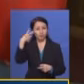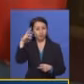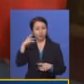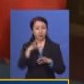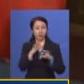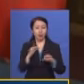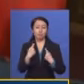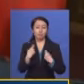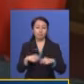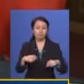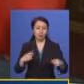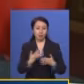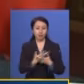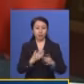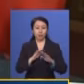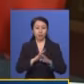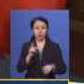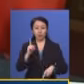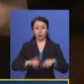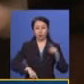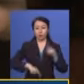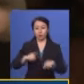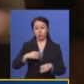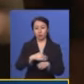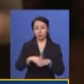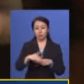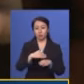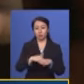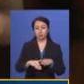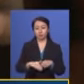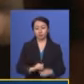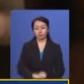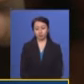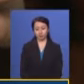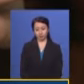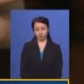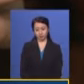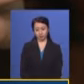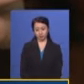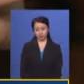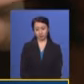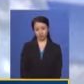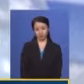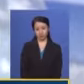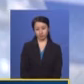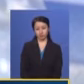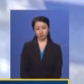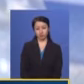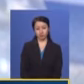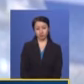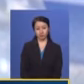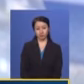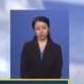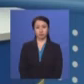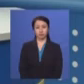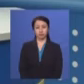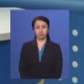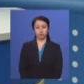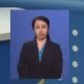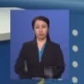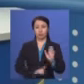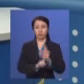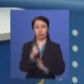свои изделия не только на родине, а еще и за рубежом. Кирилл Потемкин, Дана Калиева, Райнбек Бегужаев, служба новостей.